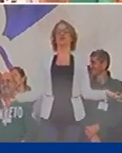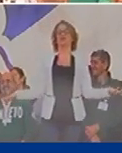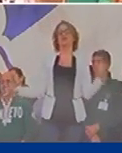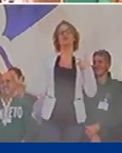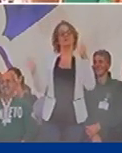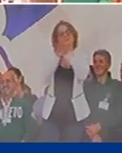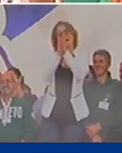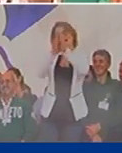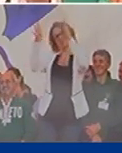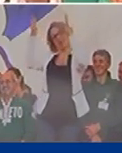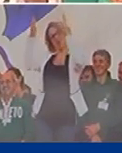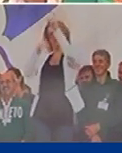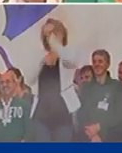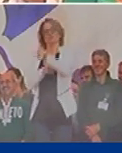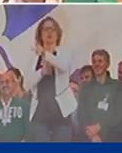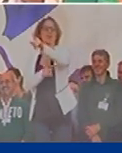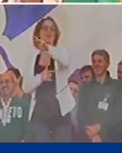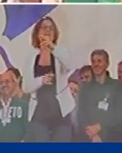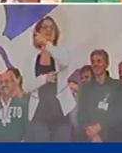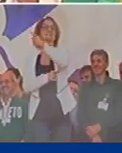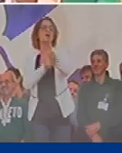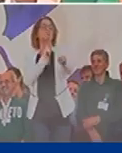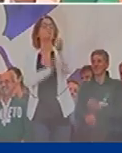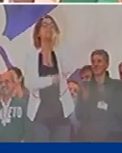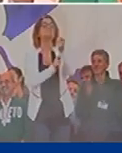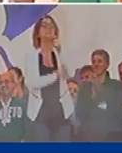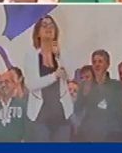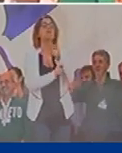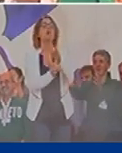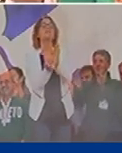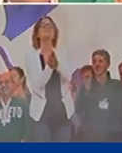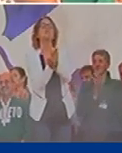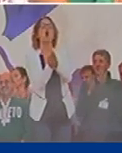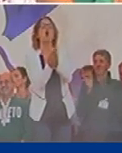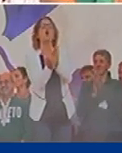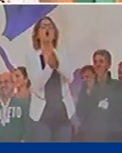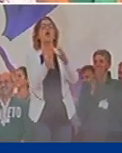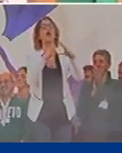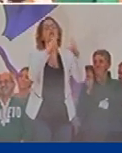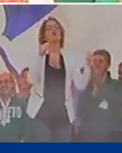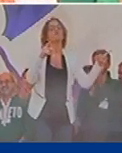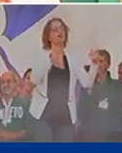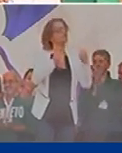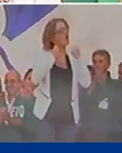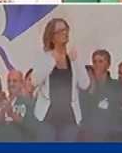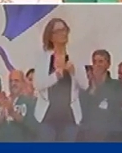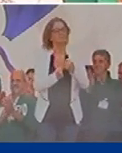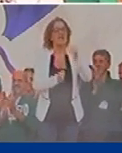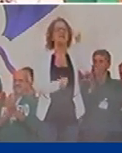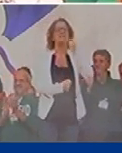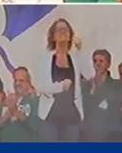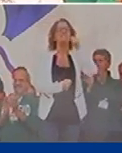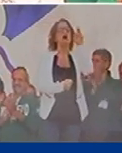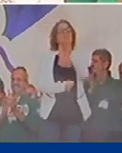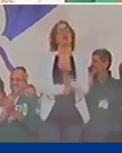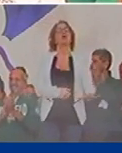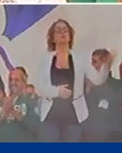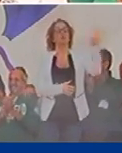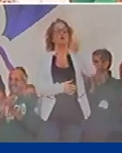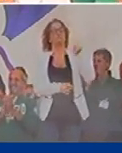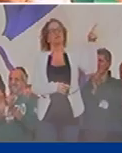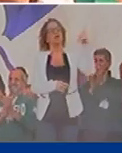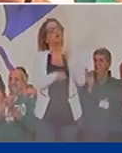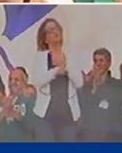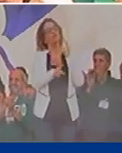Un applauso a lui che è uno dei pescatori di vongole romagnoli che sta resistendo contro l'infamia europea che vorrebbe